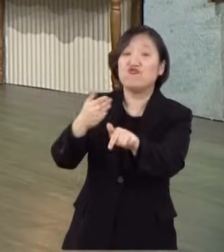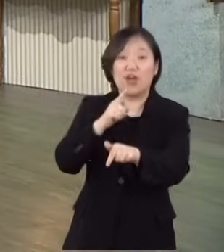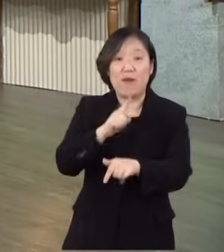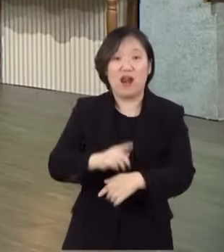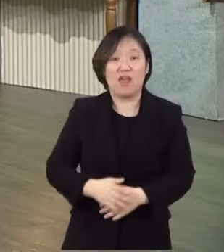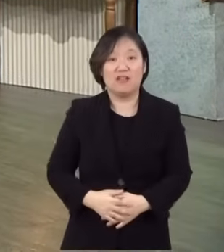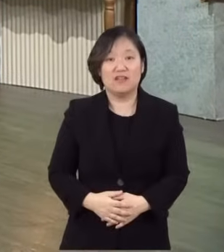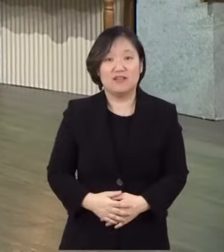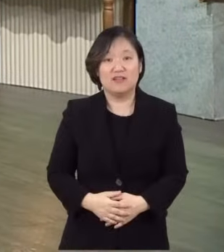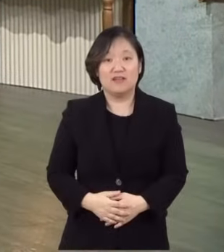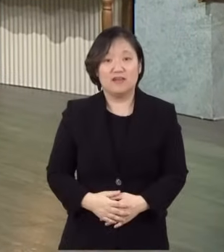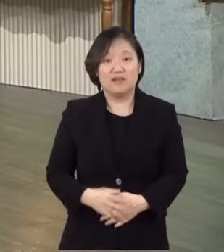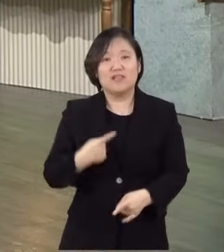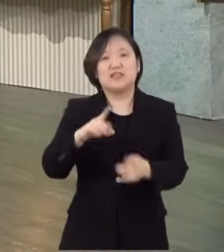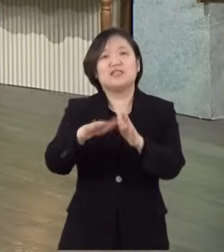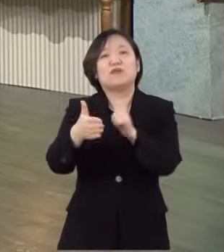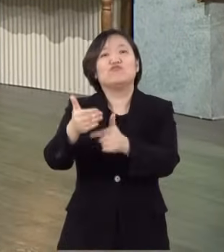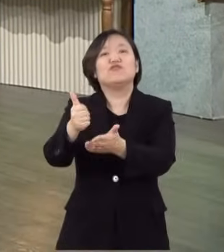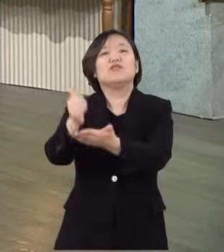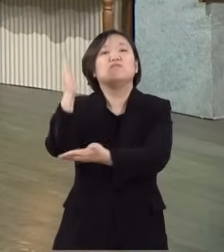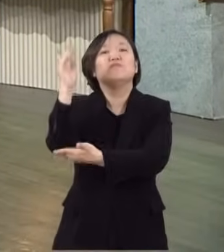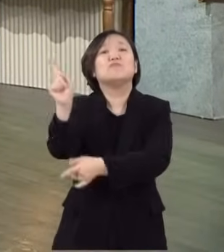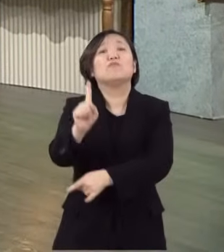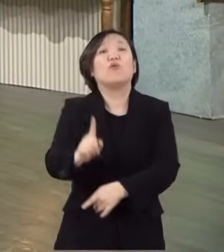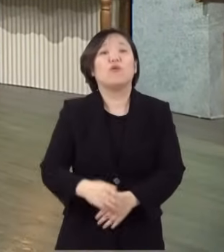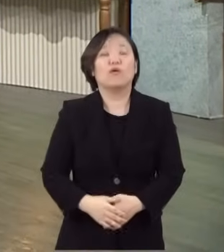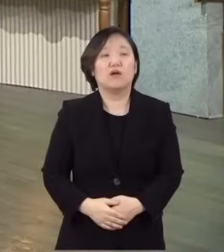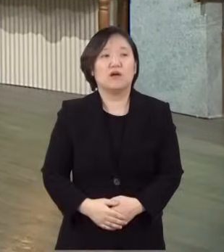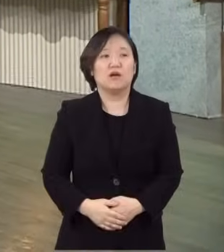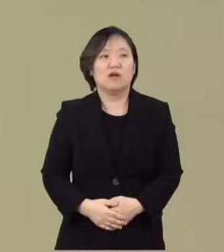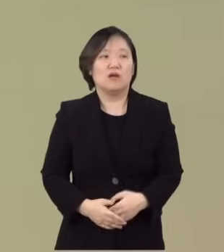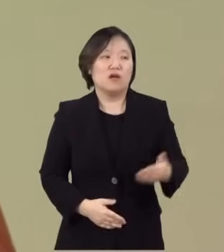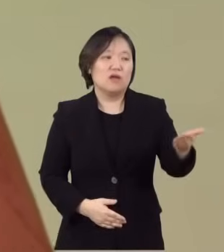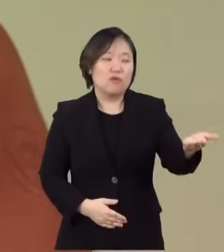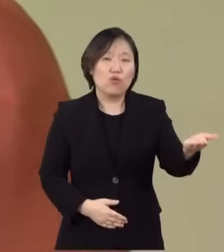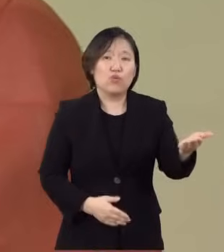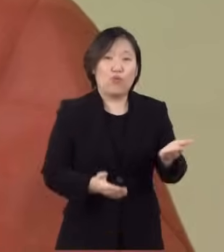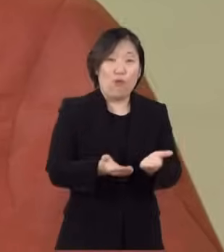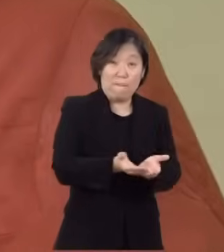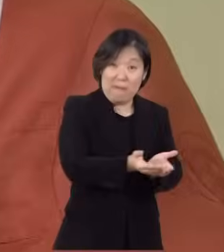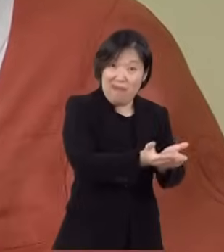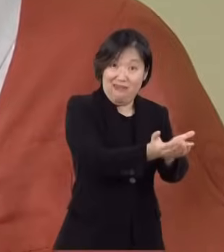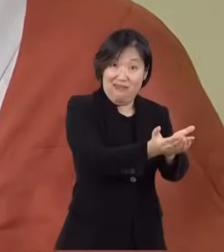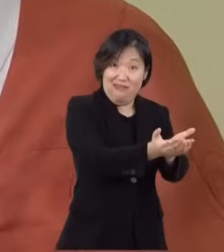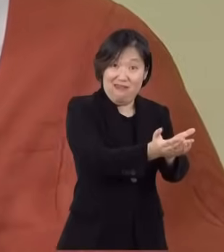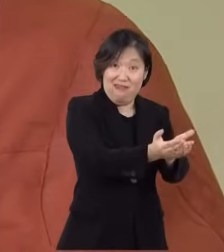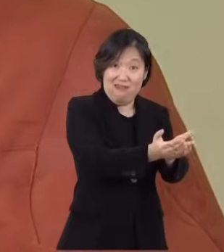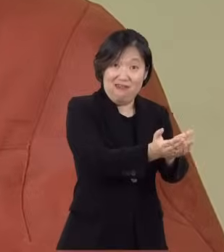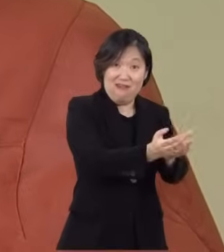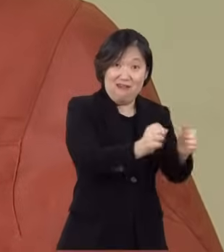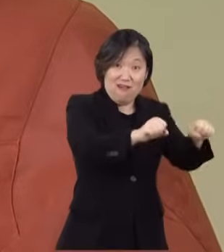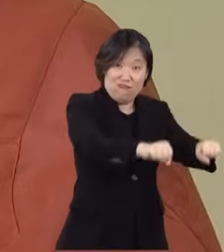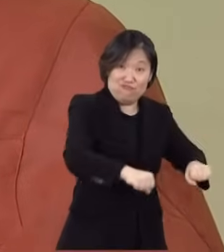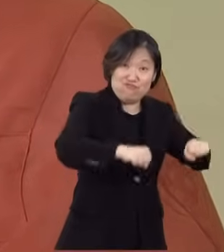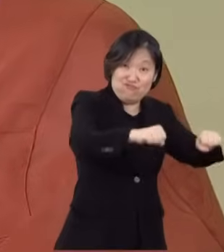주겠습니다 그때 부처님께서 이와 같이 말씀하십니다 그대도 뱃사공이